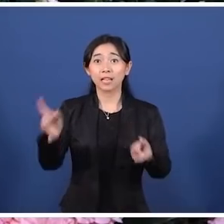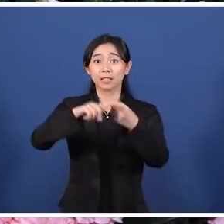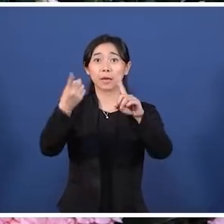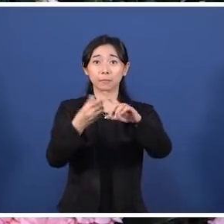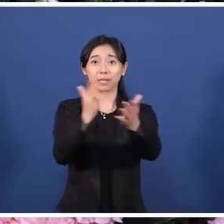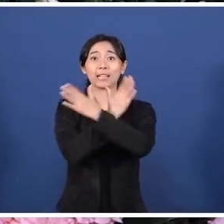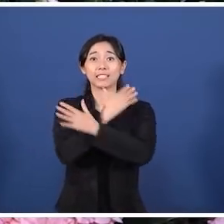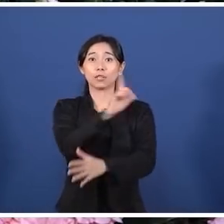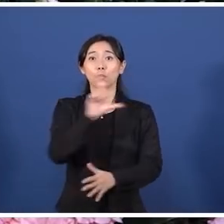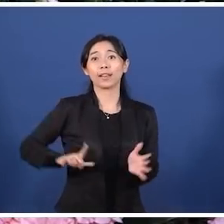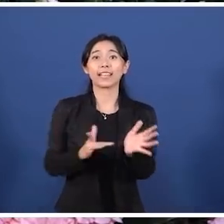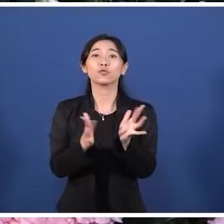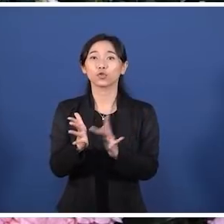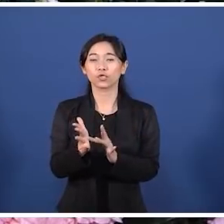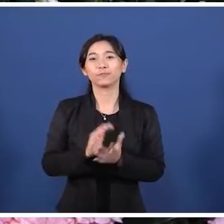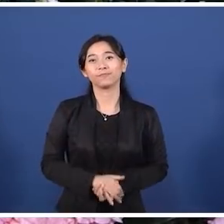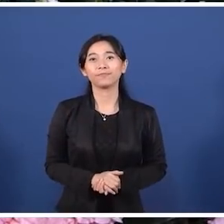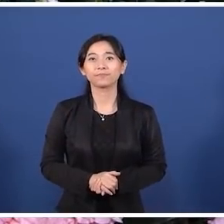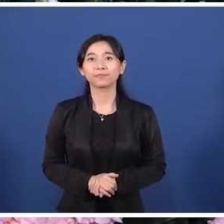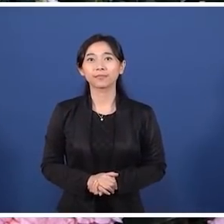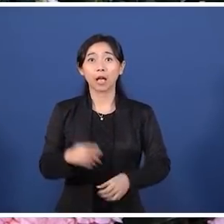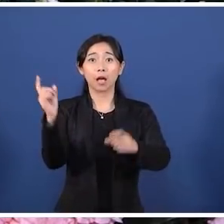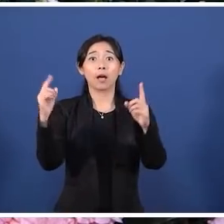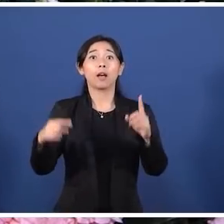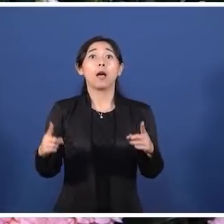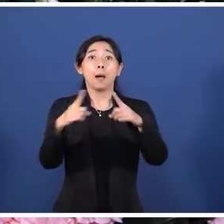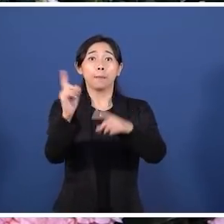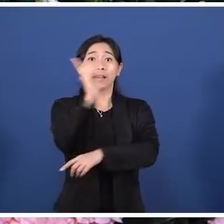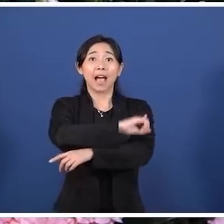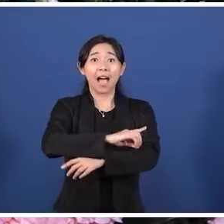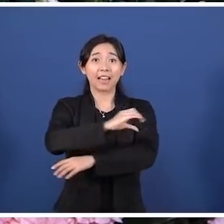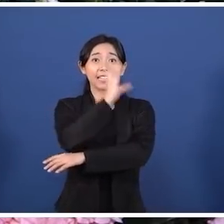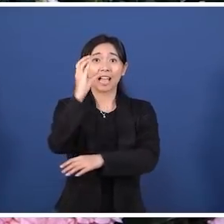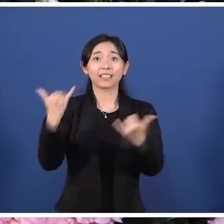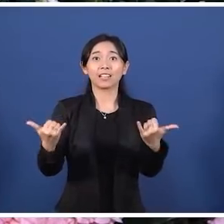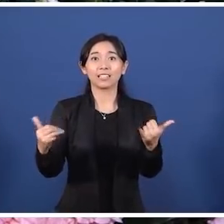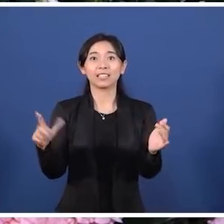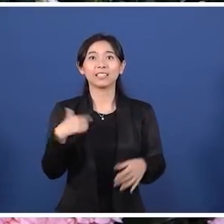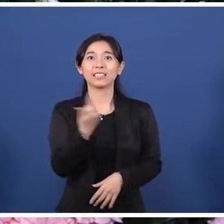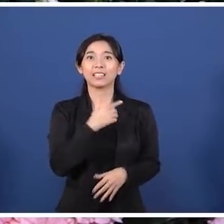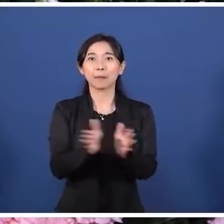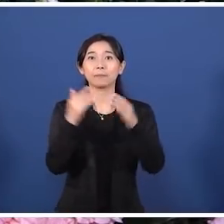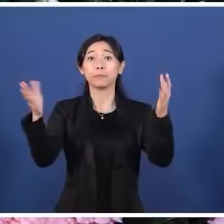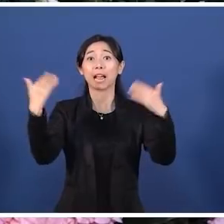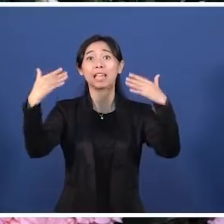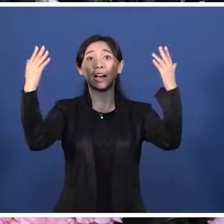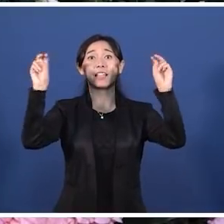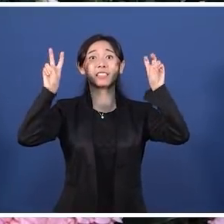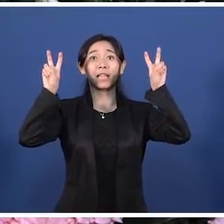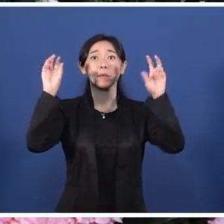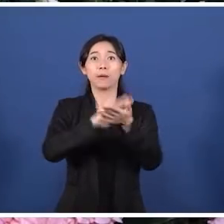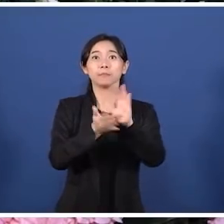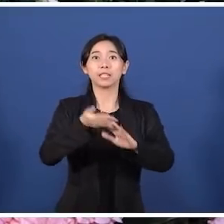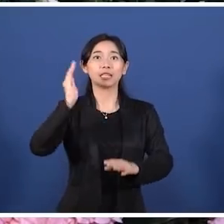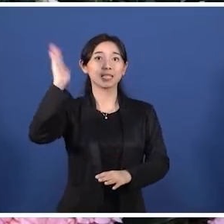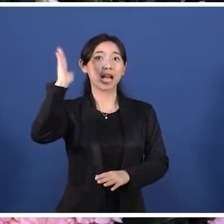Saudara-saudara yang dikasihi oleh Tuhan Yesus Kristus, pada hari Natal ini kita merayakan dengan tema menjadi